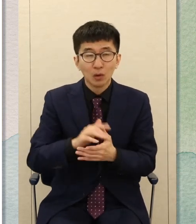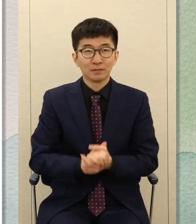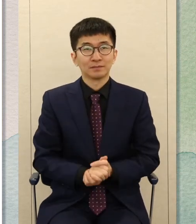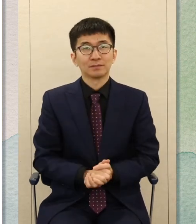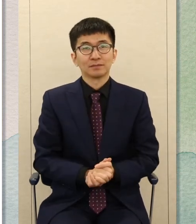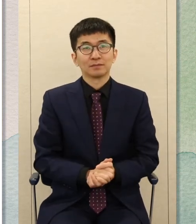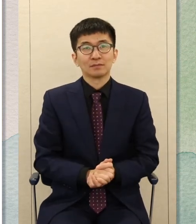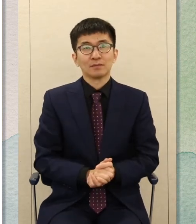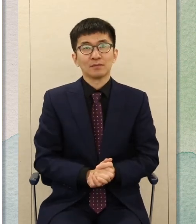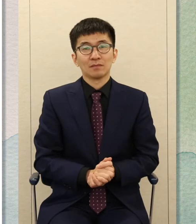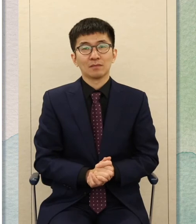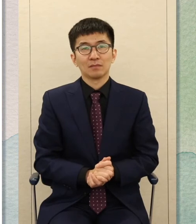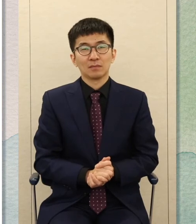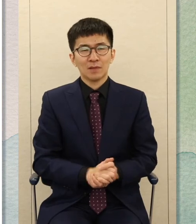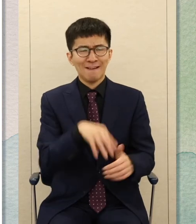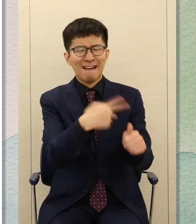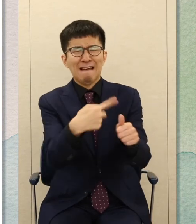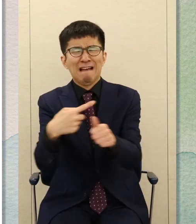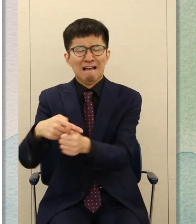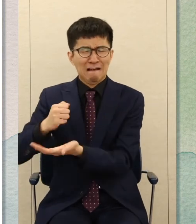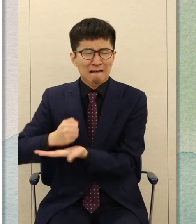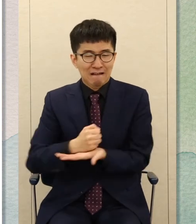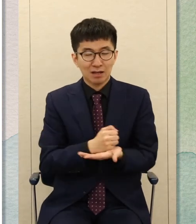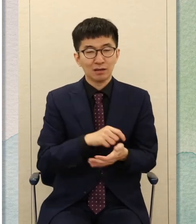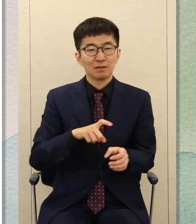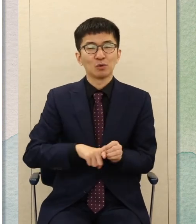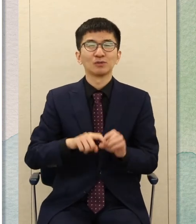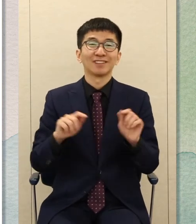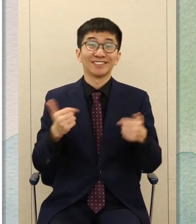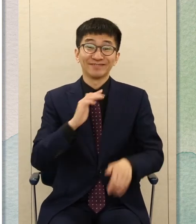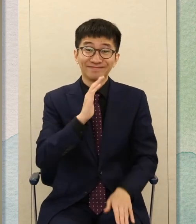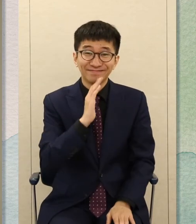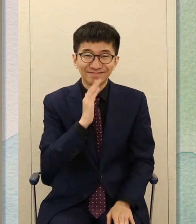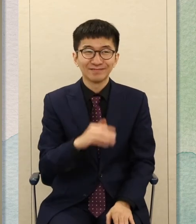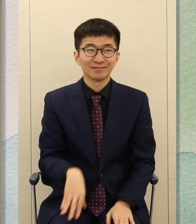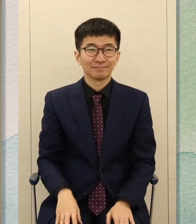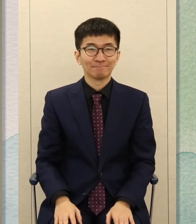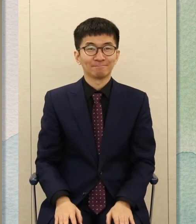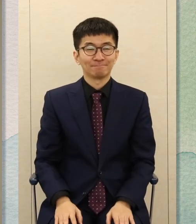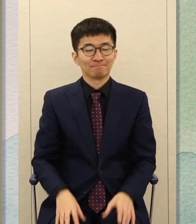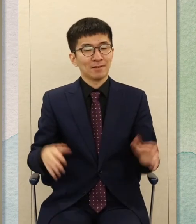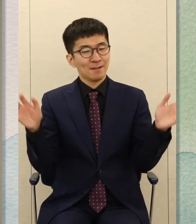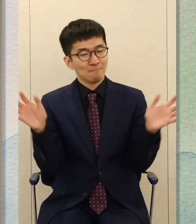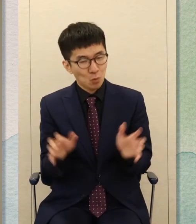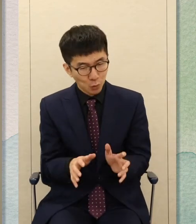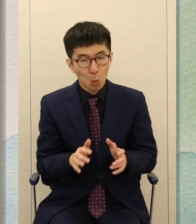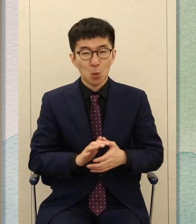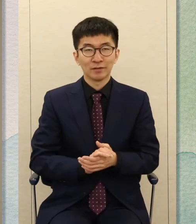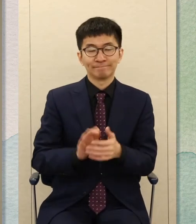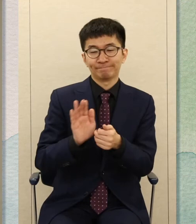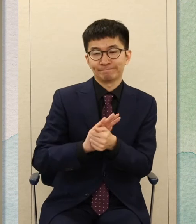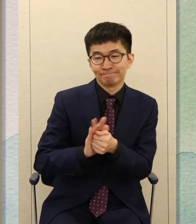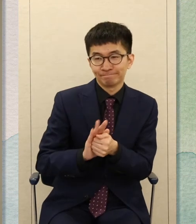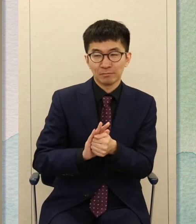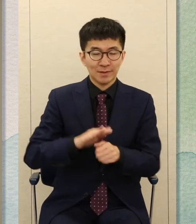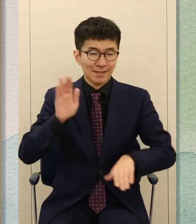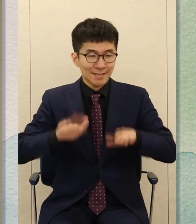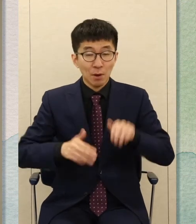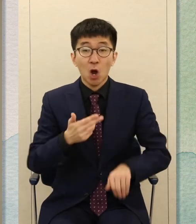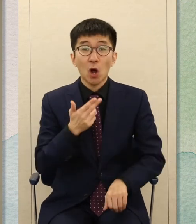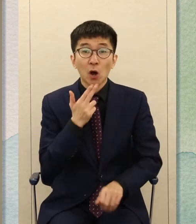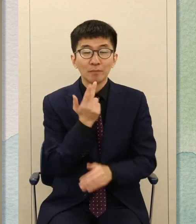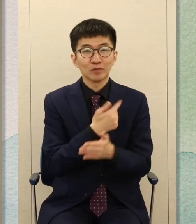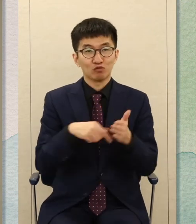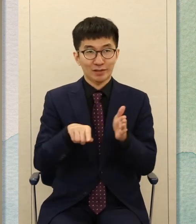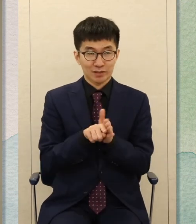저희가 예, 모여가지고 남 욕하려고 모이는 건 아니잖아요. 그래서 이제 차별, 그 다음에 이런 것들이 없을 수 있게.